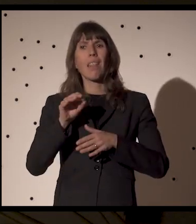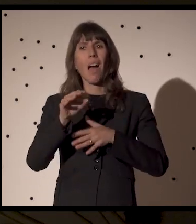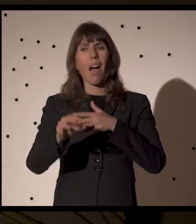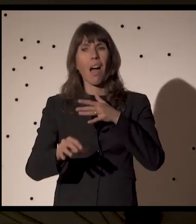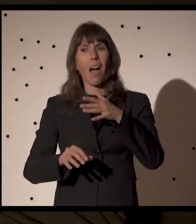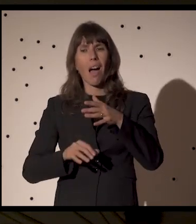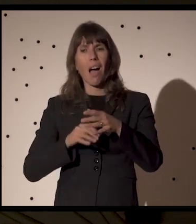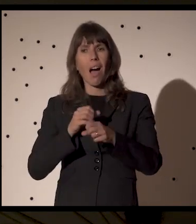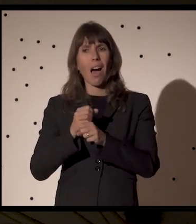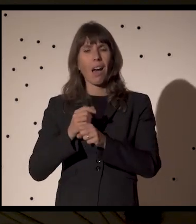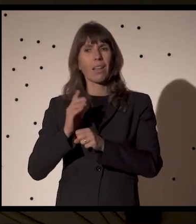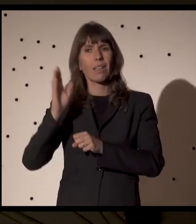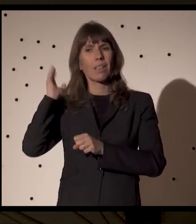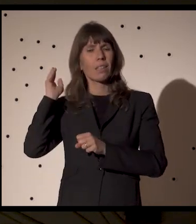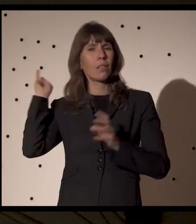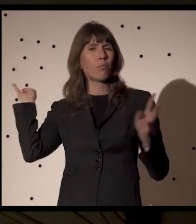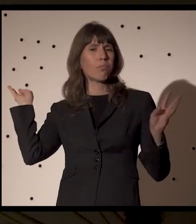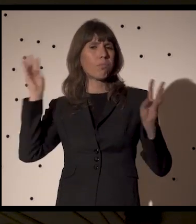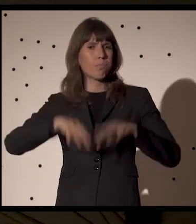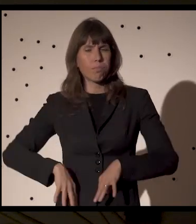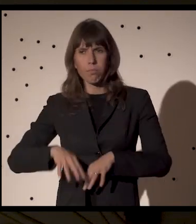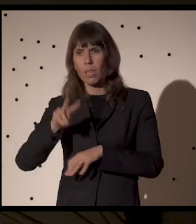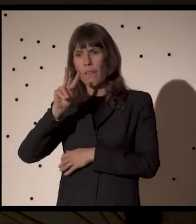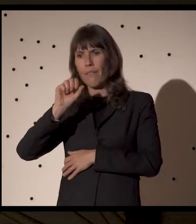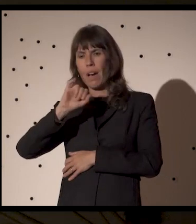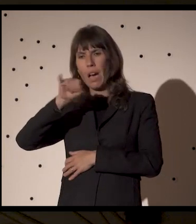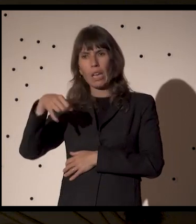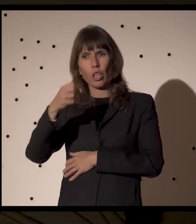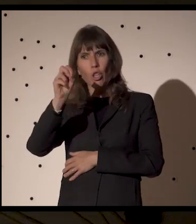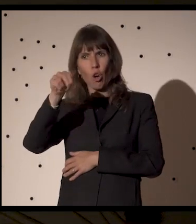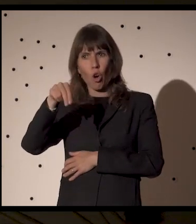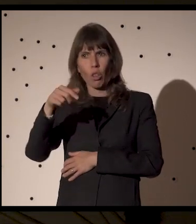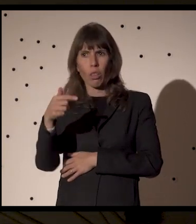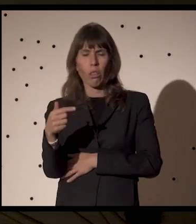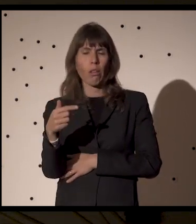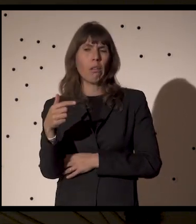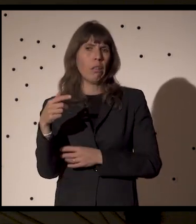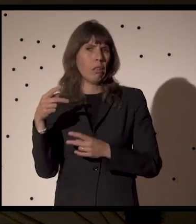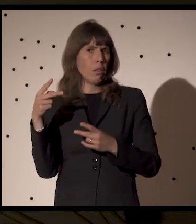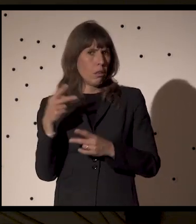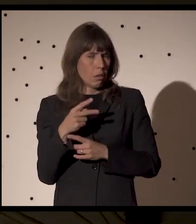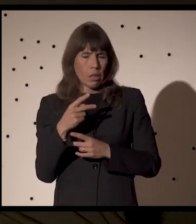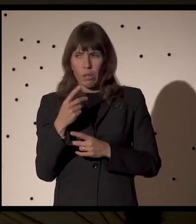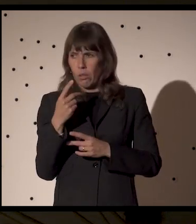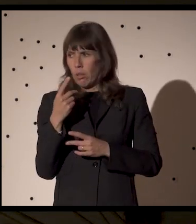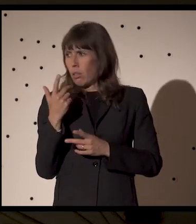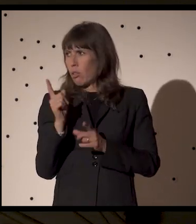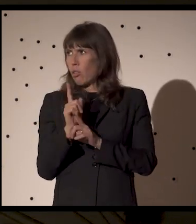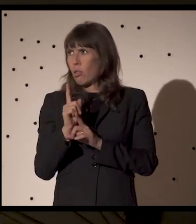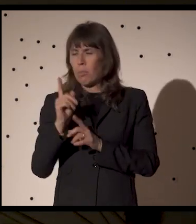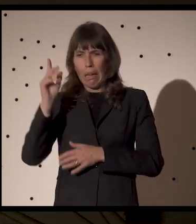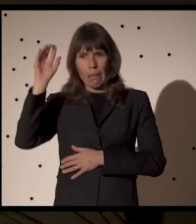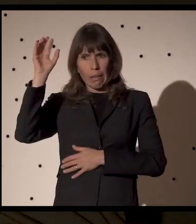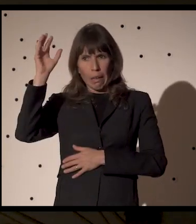una delle pagine più buie della storia dei disastri clima informarci nel nel nostro